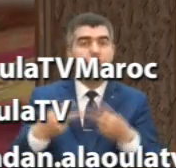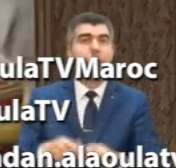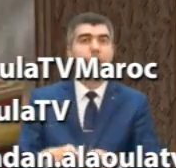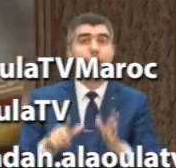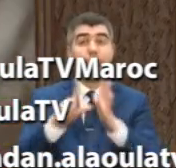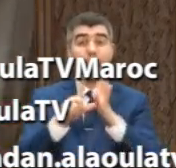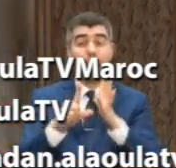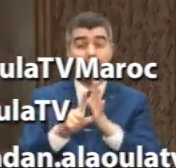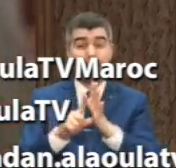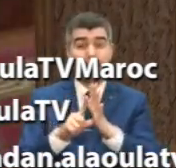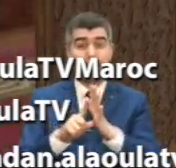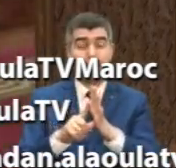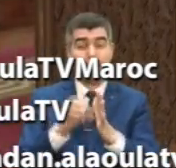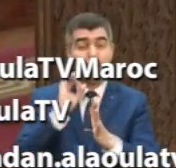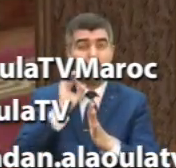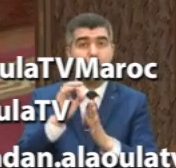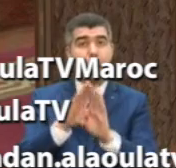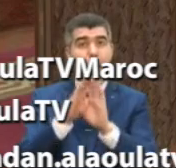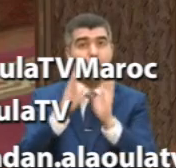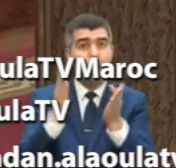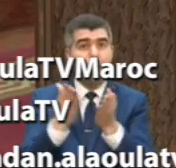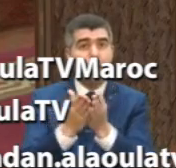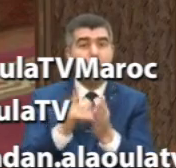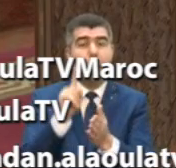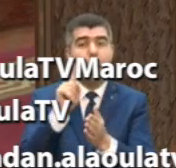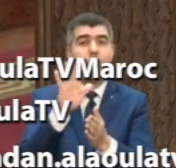القانون ديال التغطيه الصحيه الاساسيه الان